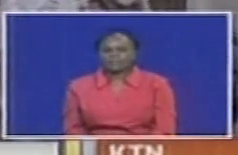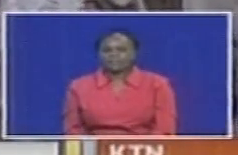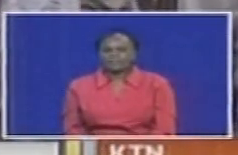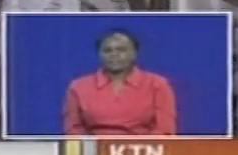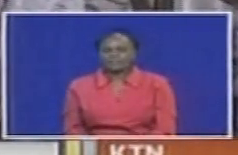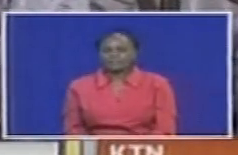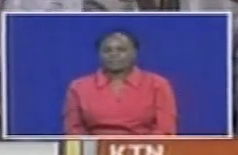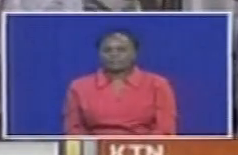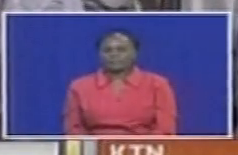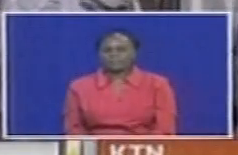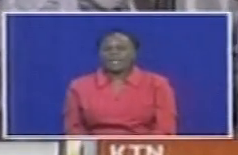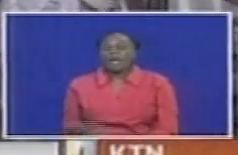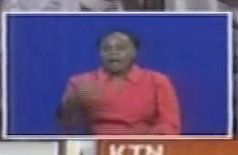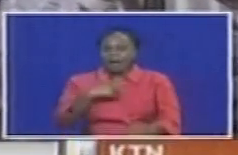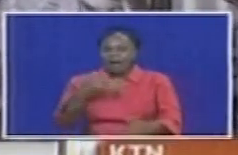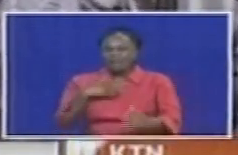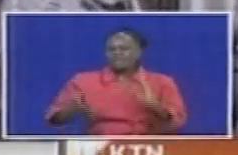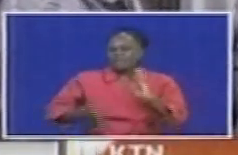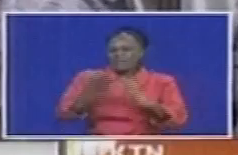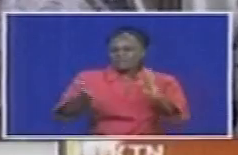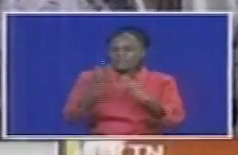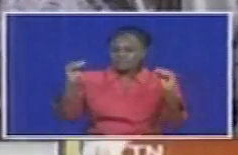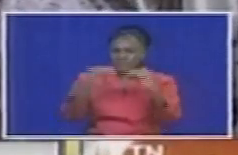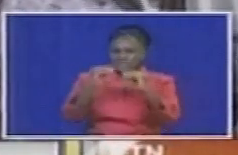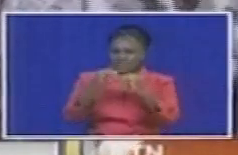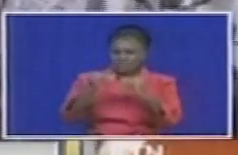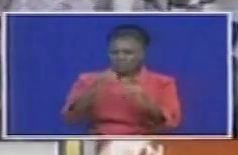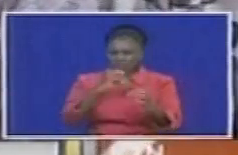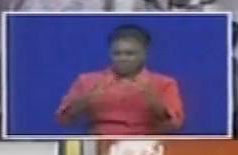To reconvene an urgent meeting to discuss a thorny